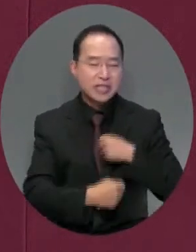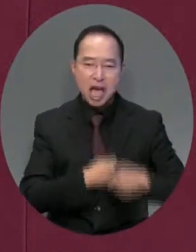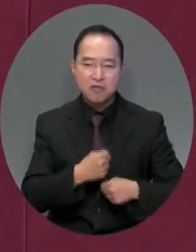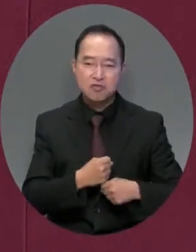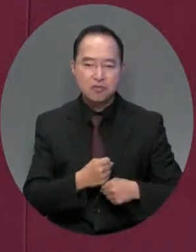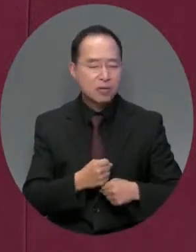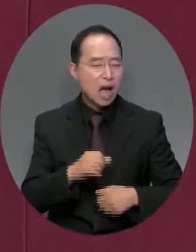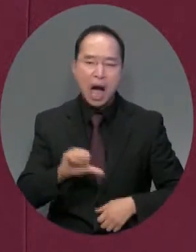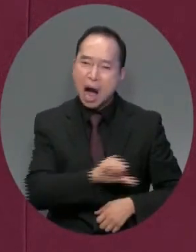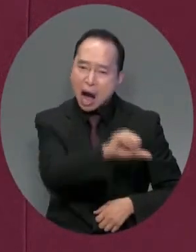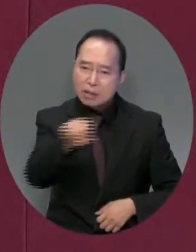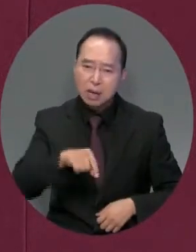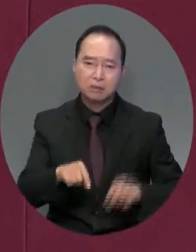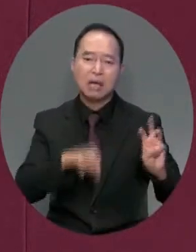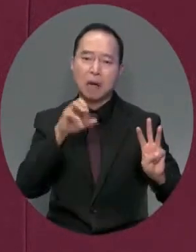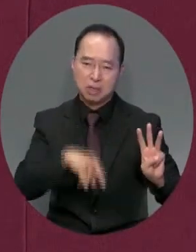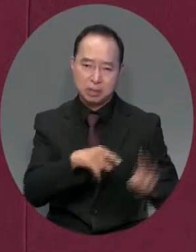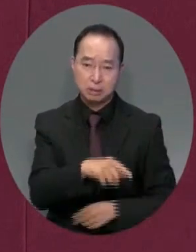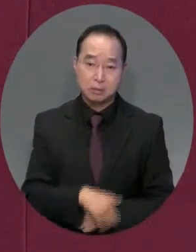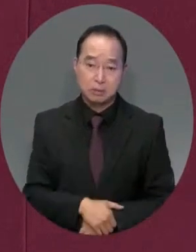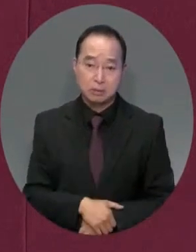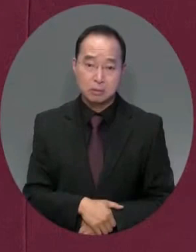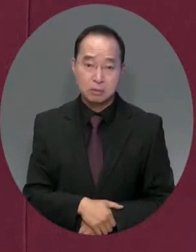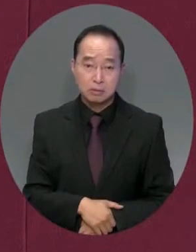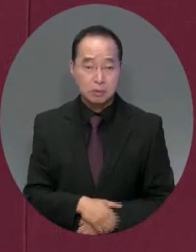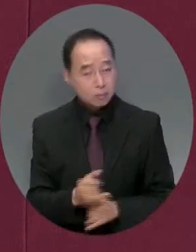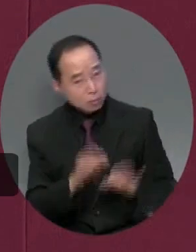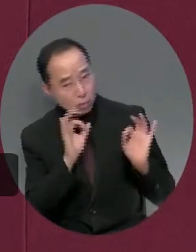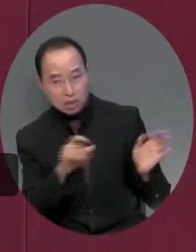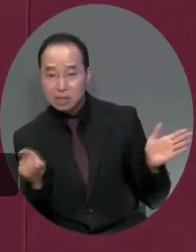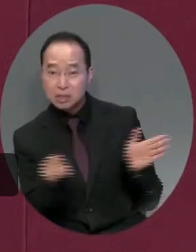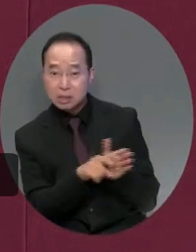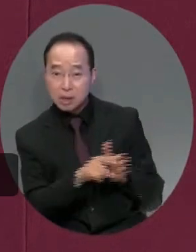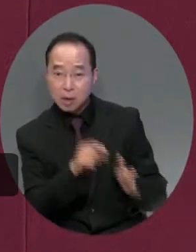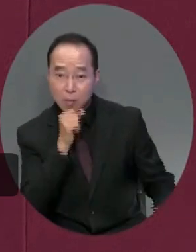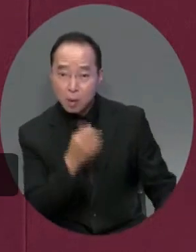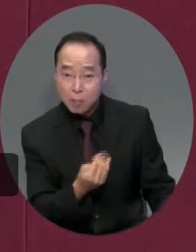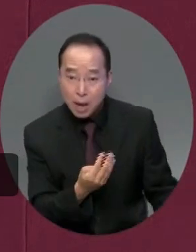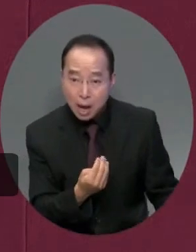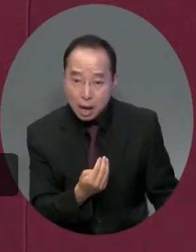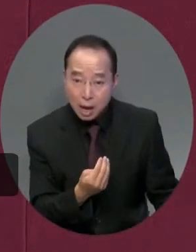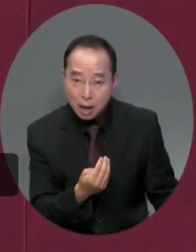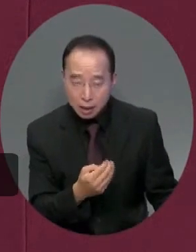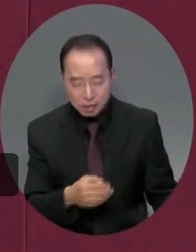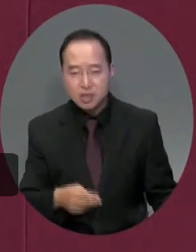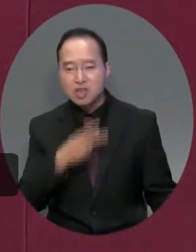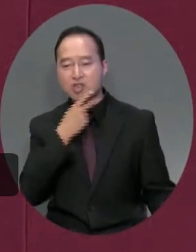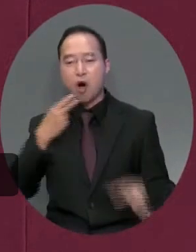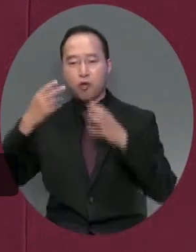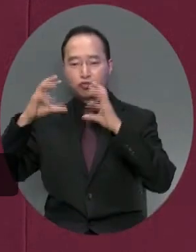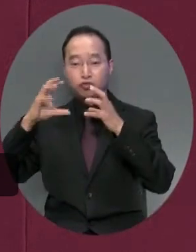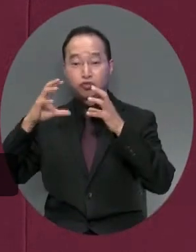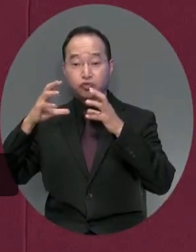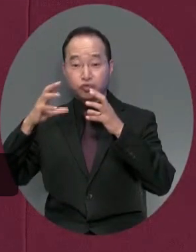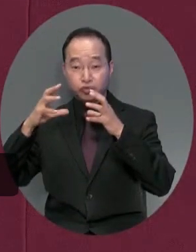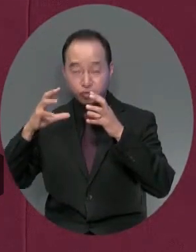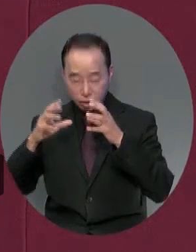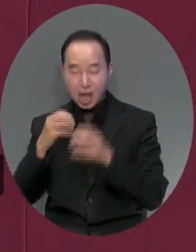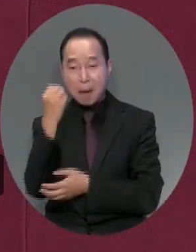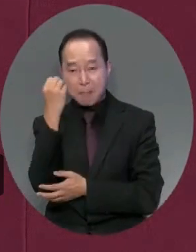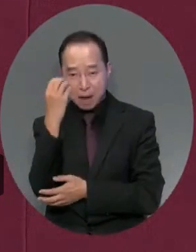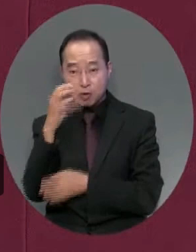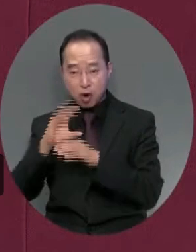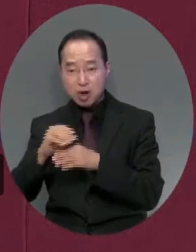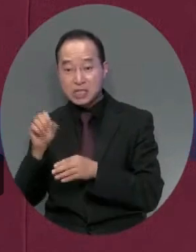신장되었습니다. 그러나 신뢰도는 정반대입니다. 영국의 로이터 저널리즘 연구소의 언론 신뢰도 조사에 따르면